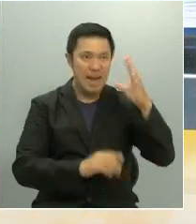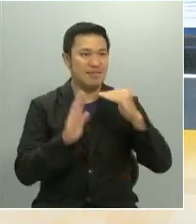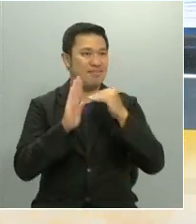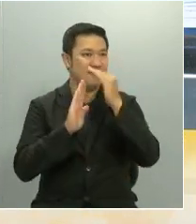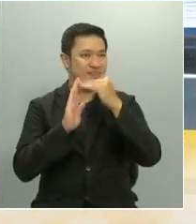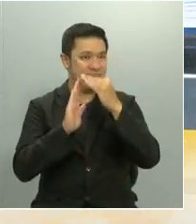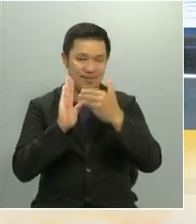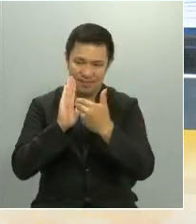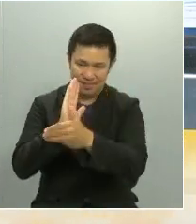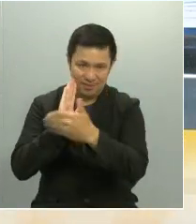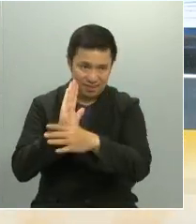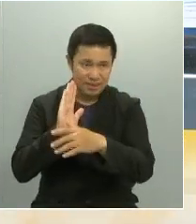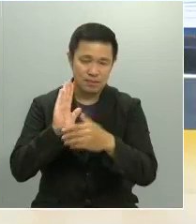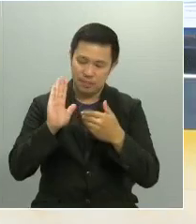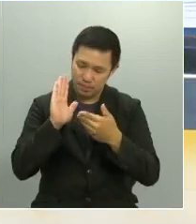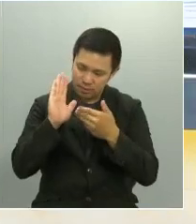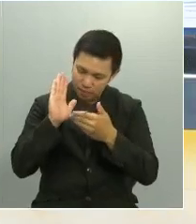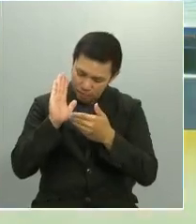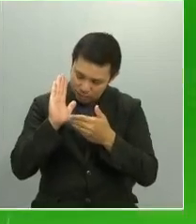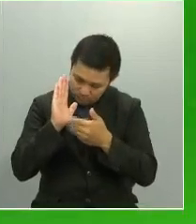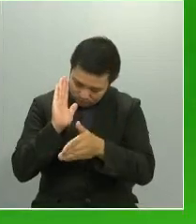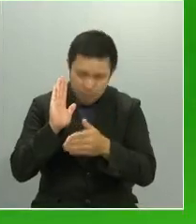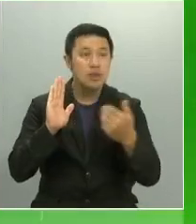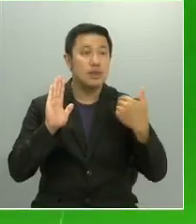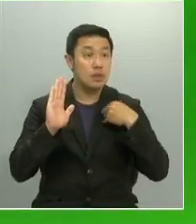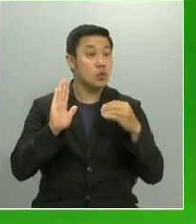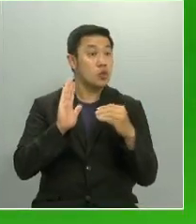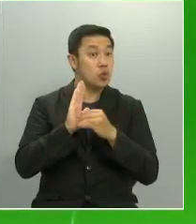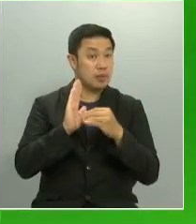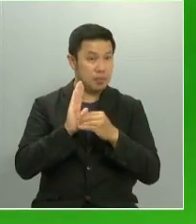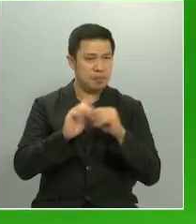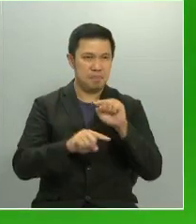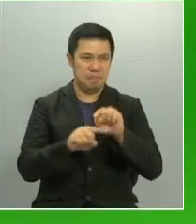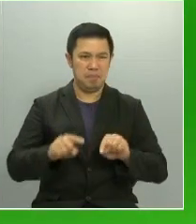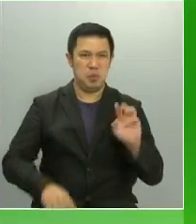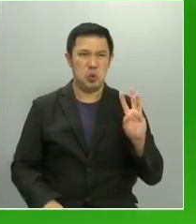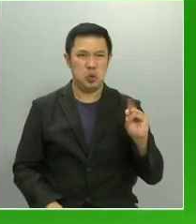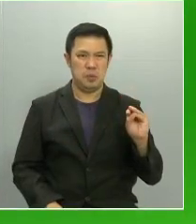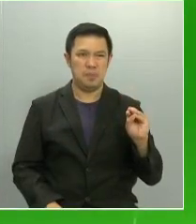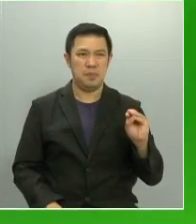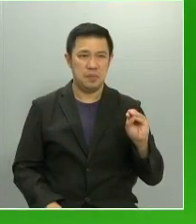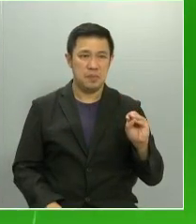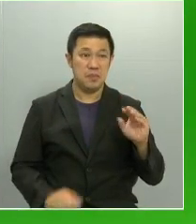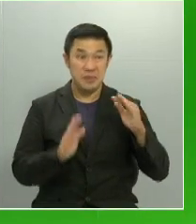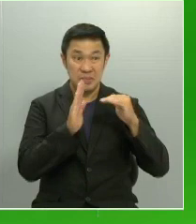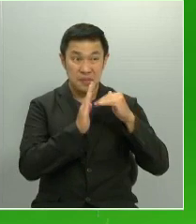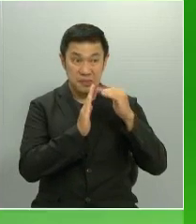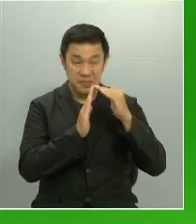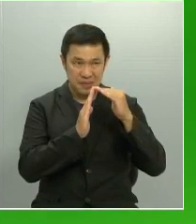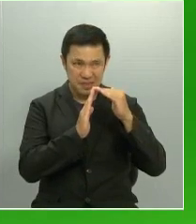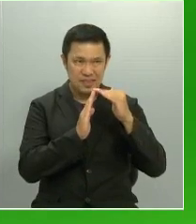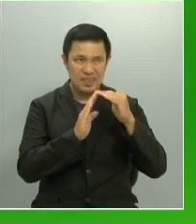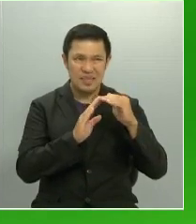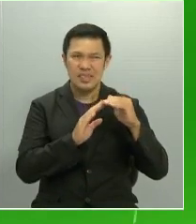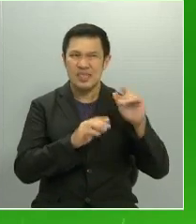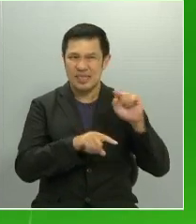กลางอีสานและทางตะวันออกขณะกทมก็ยังต้อง 60เปอร์เซ็นต์นะใจค่ะเป็นเหนืออีสานตะวันออกภาค